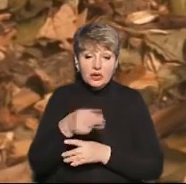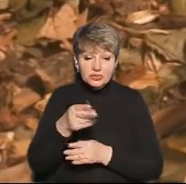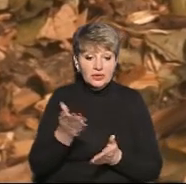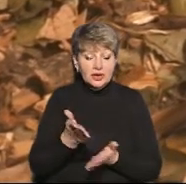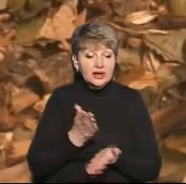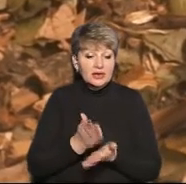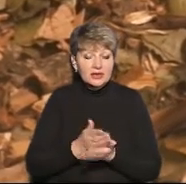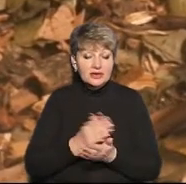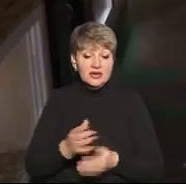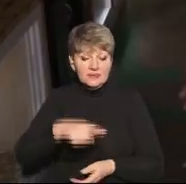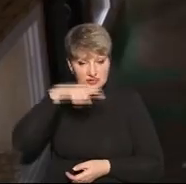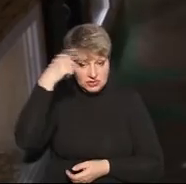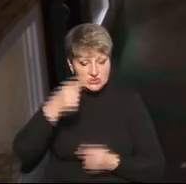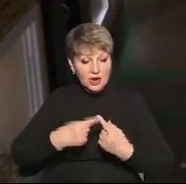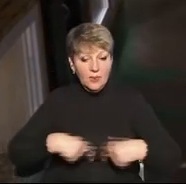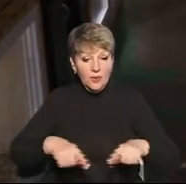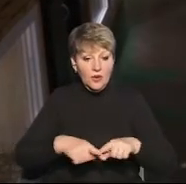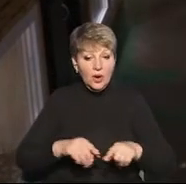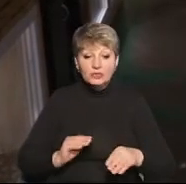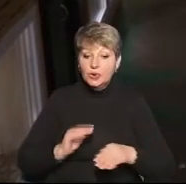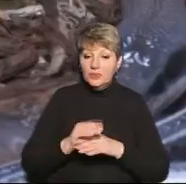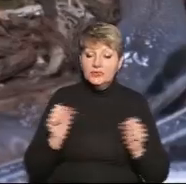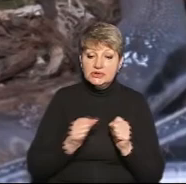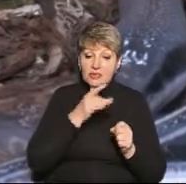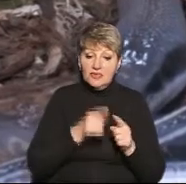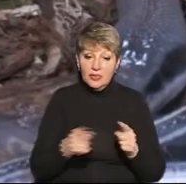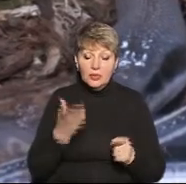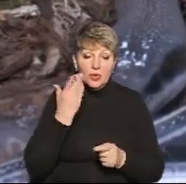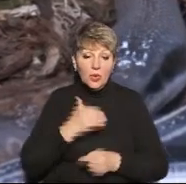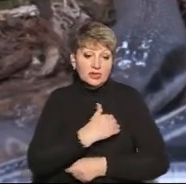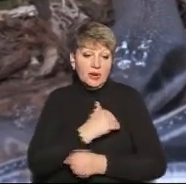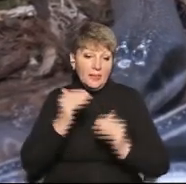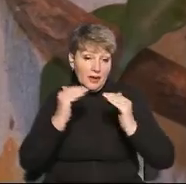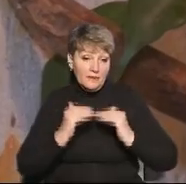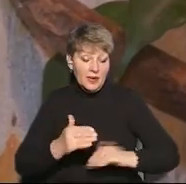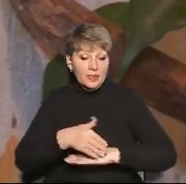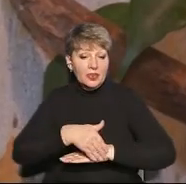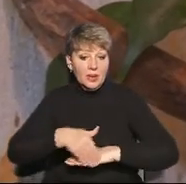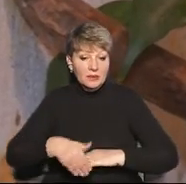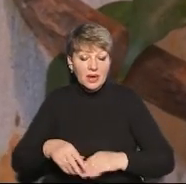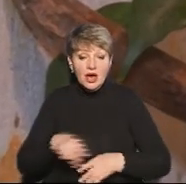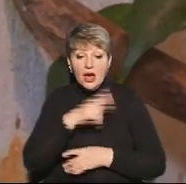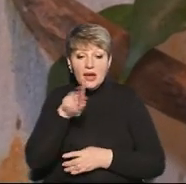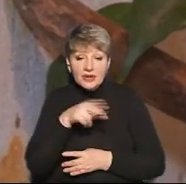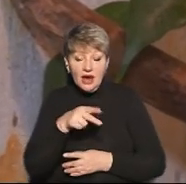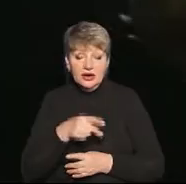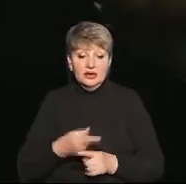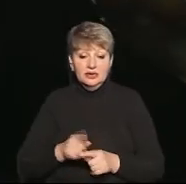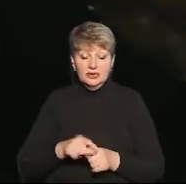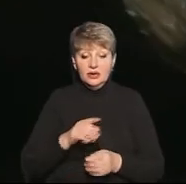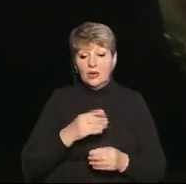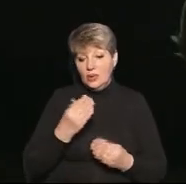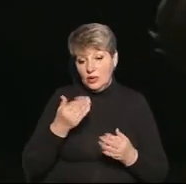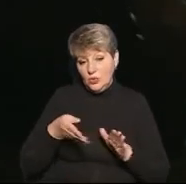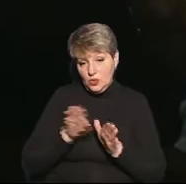мешкають у пустелях і тропіках. Зоологиня додає, у зимовий період, коли температура понижена на вулиці, ящерки, змії та черепахи стають